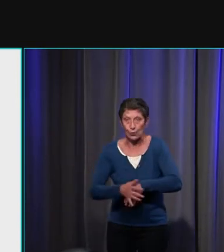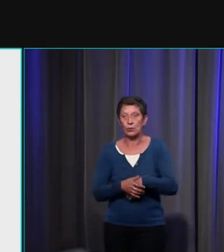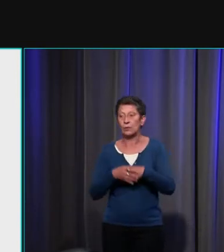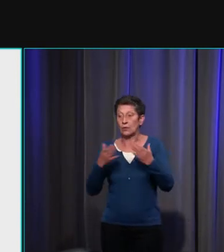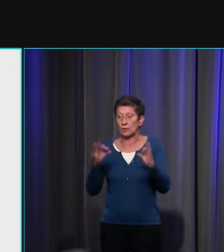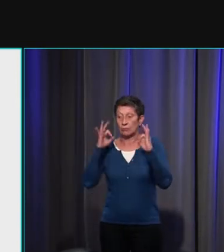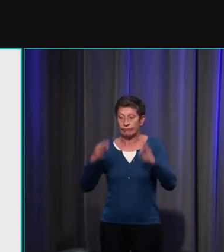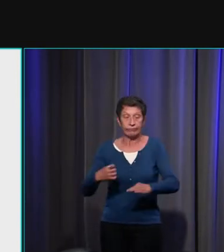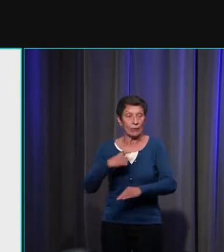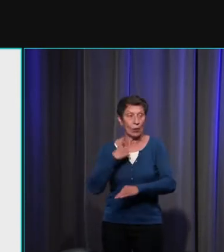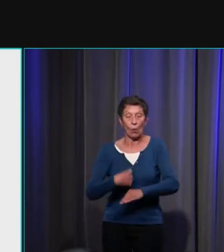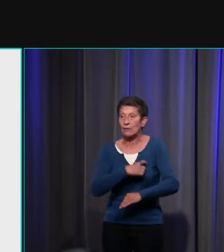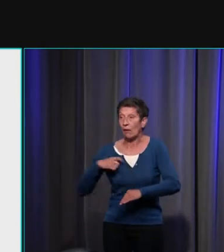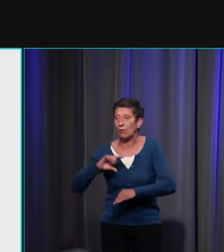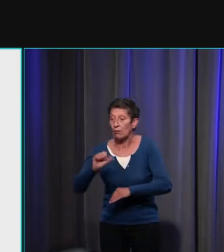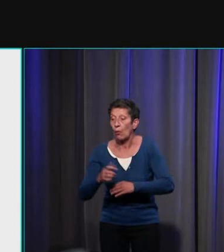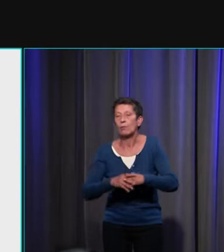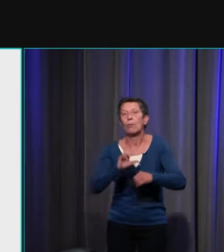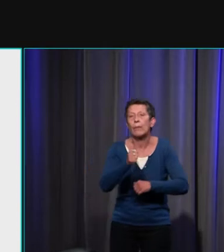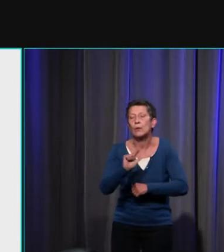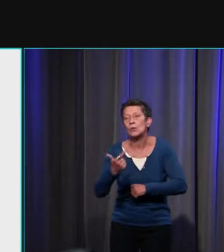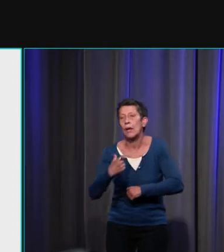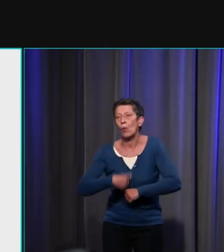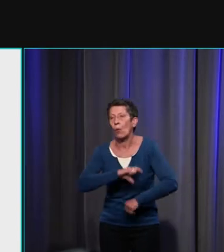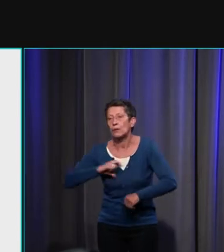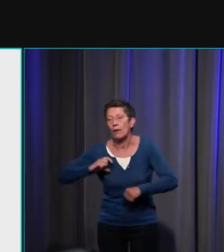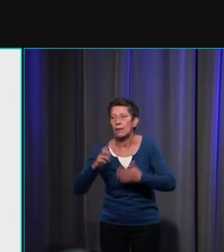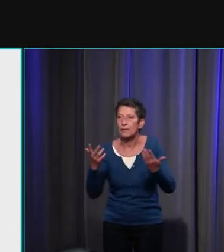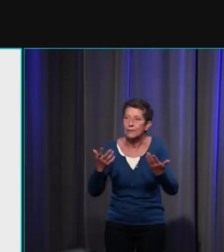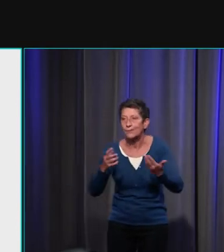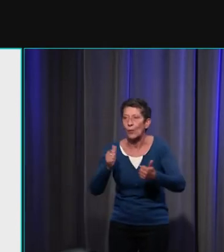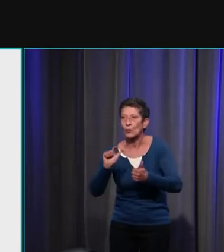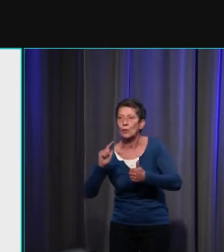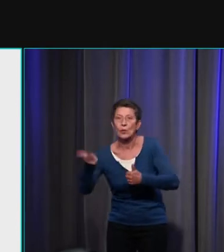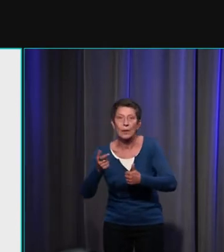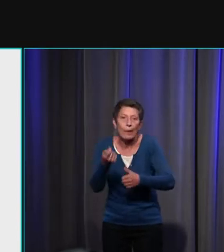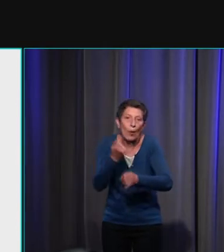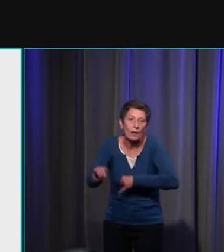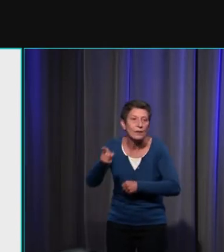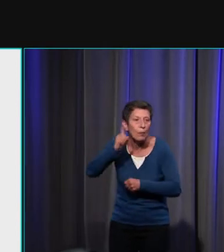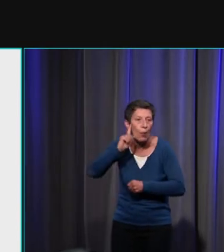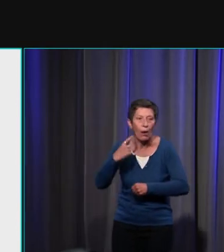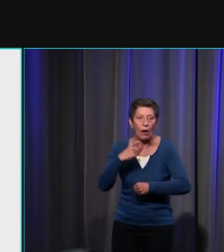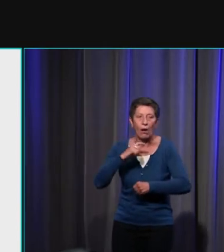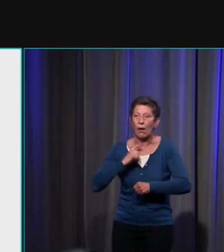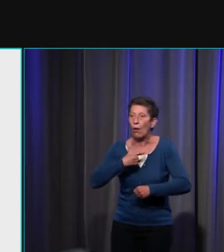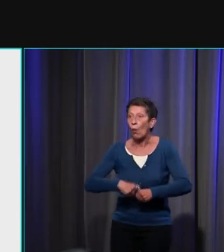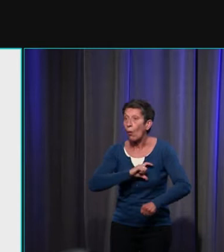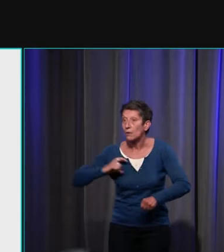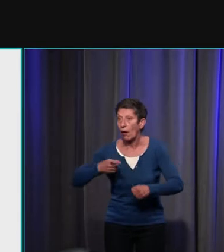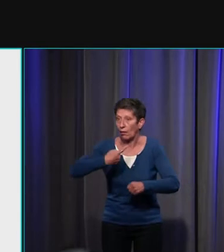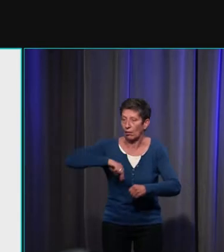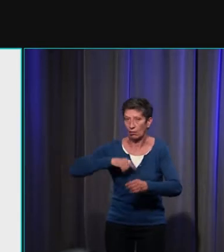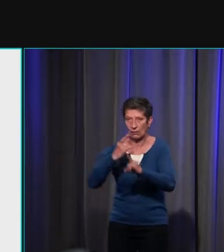même si les chiffres premières secondes troisième croisade sont un peu artificielle parce que entre les croisades que nous avons retenue nous autres